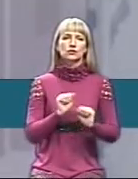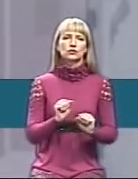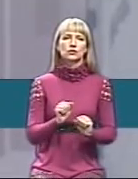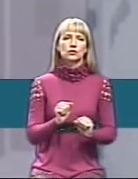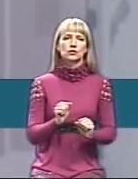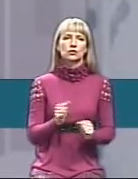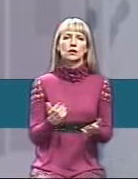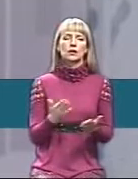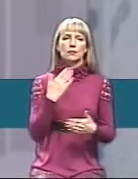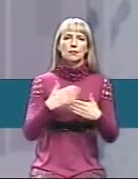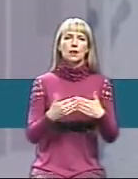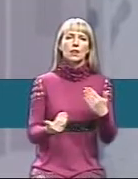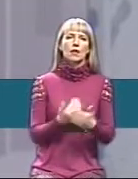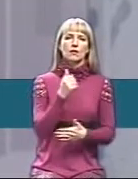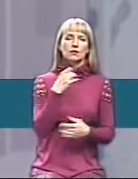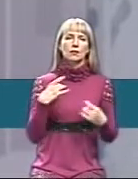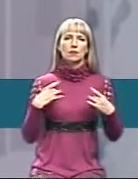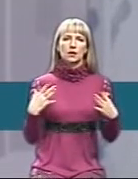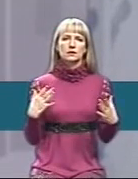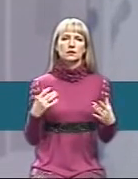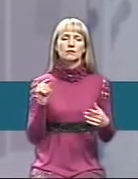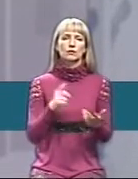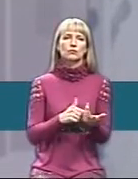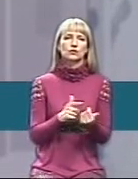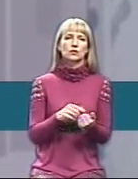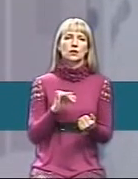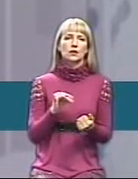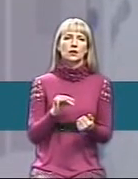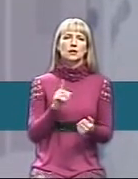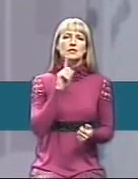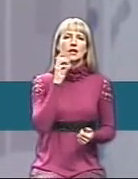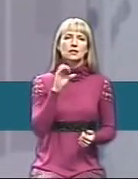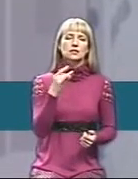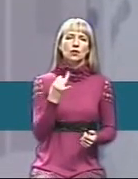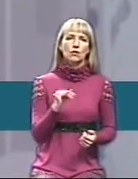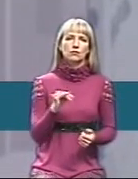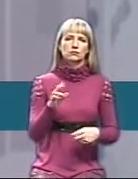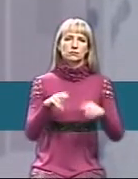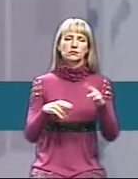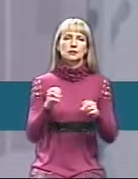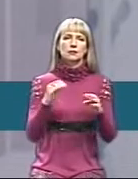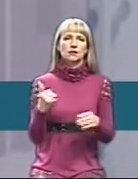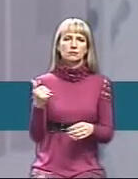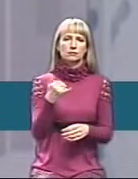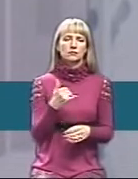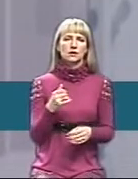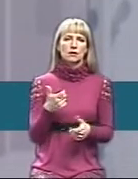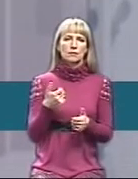каким-то образом в предновогодние праздники. В том числе и Зеленстрой обрабатывает их раствором